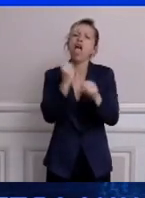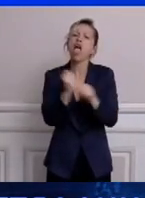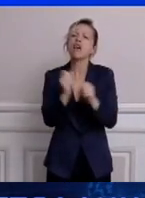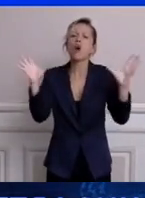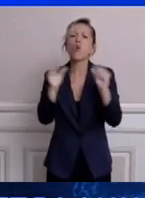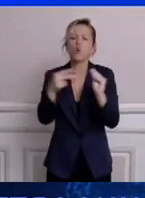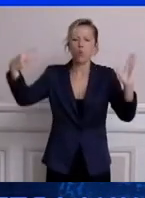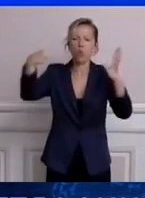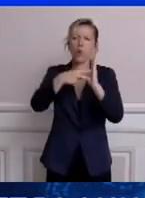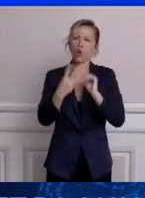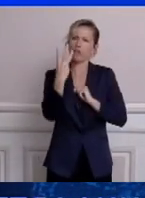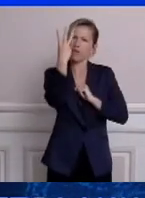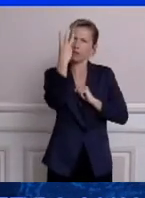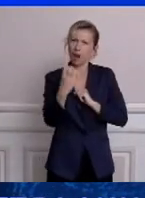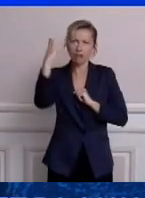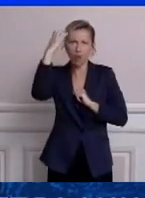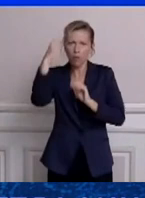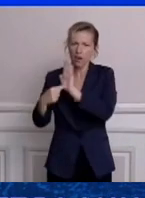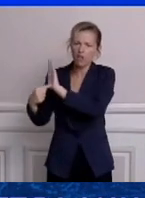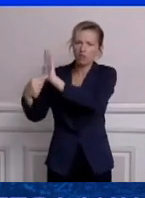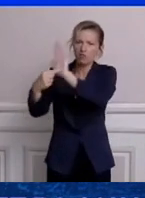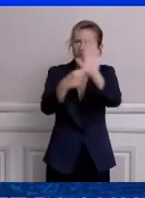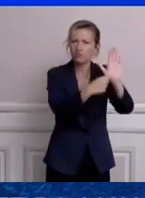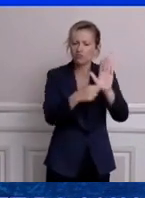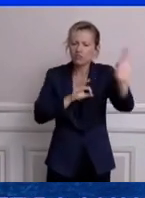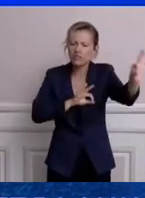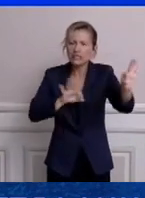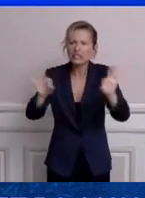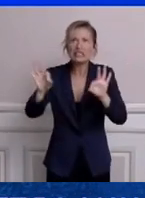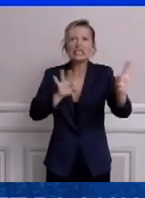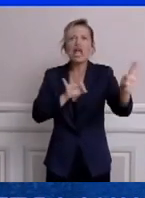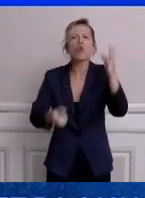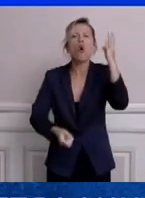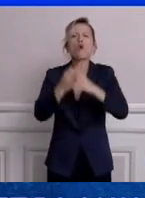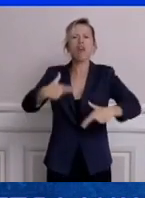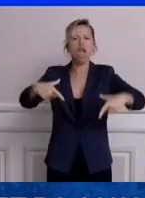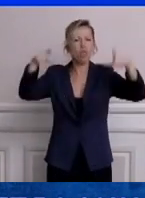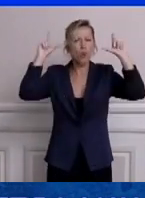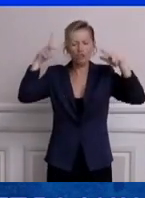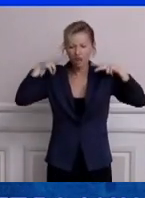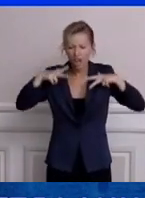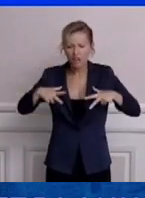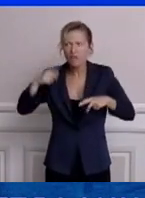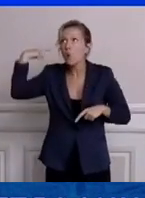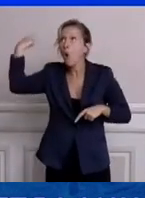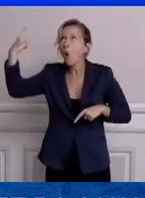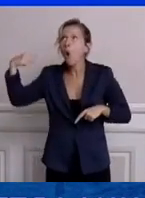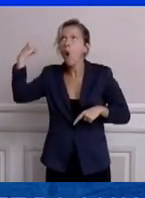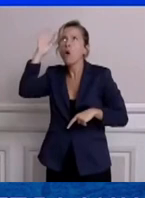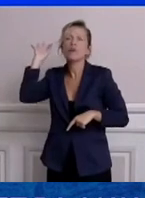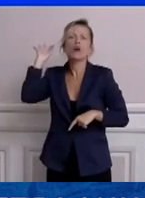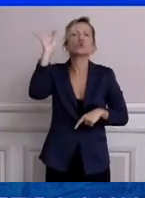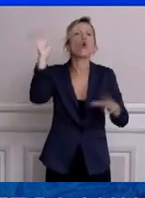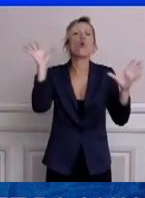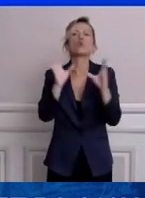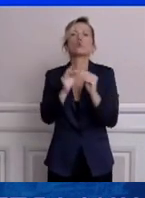και στο κείμενο αυτό, στον τόμο αυτό, αποτυπώνεται το όραμα της κυβέρνησής μας για τα νησιά του Βορείου